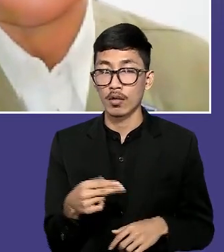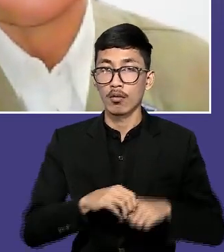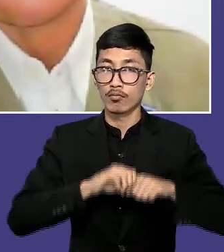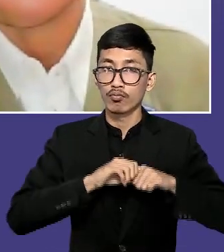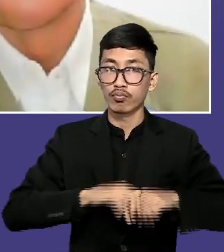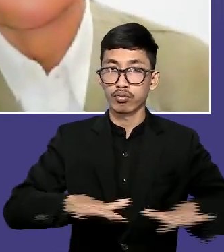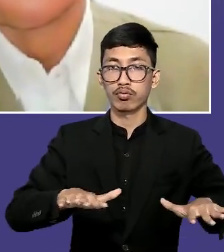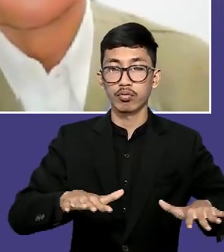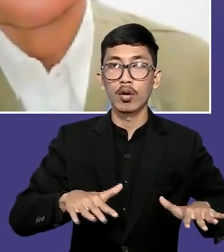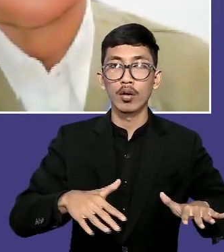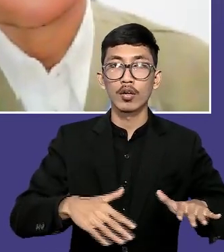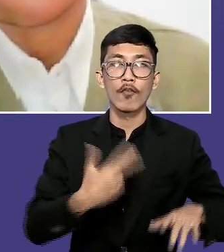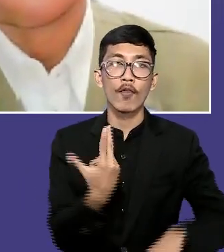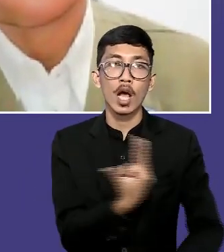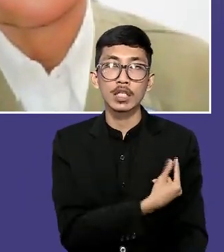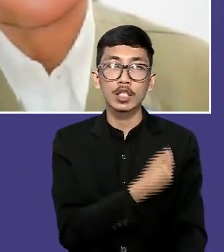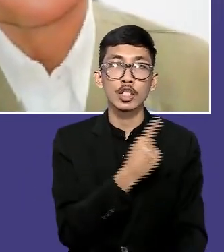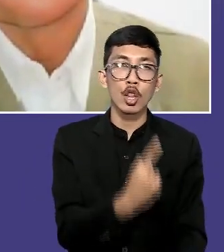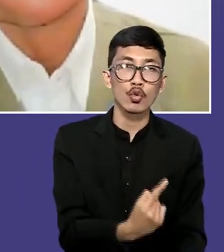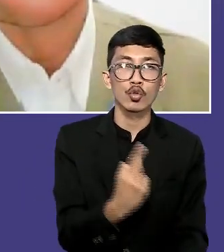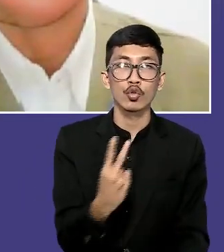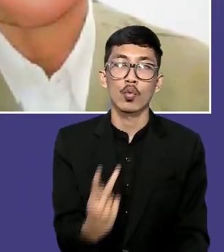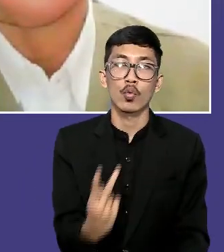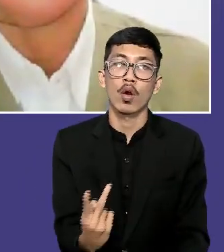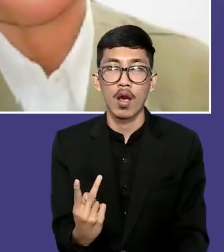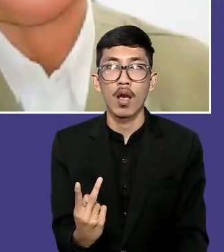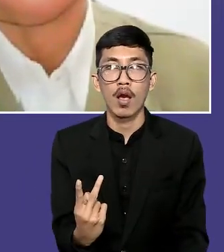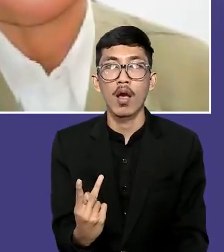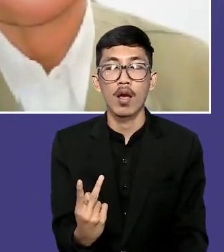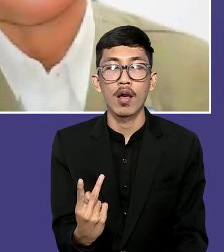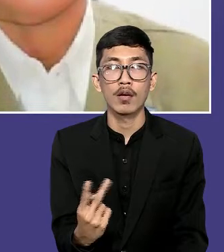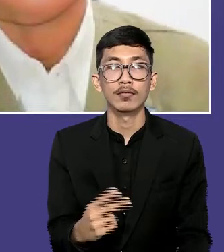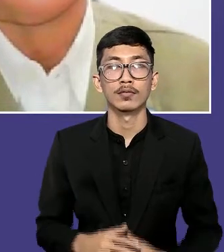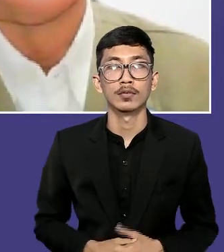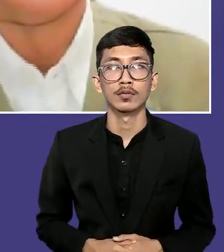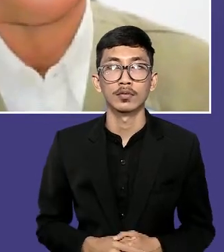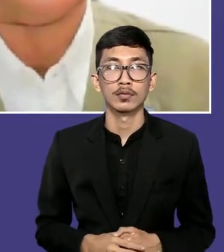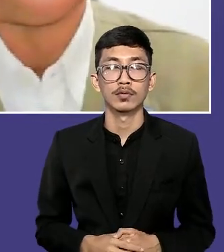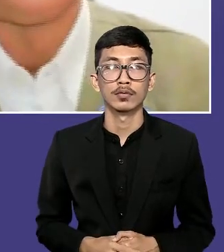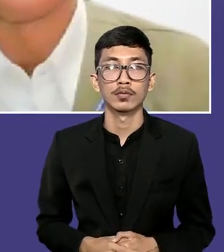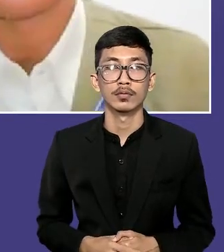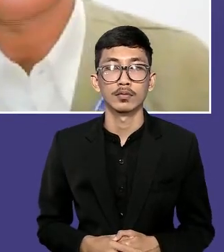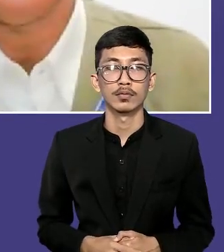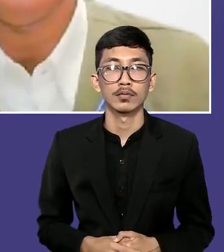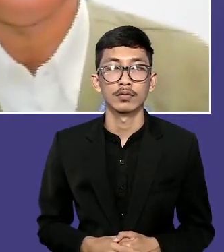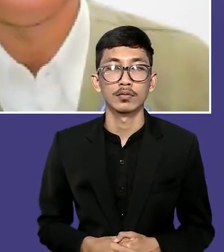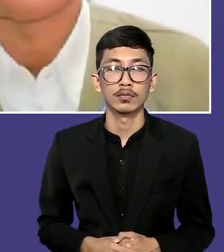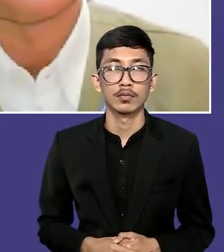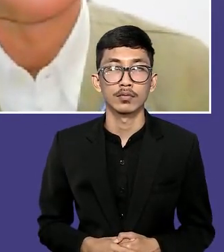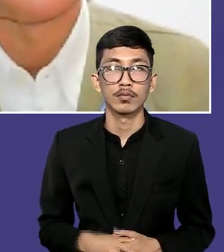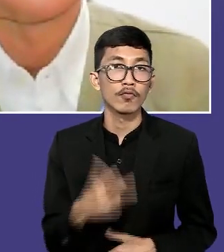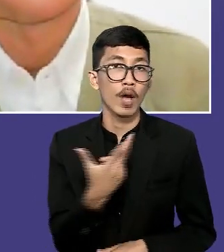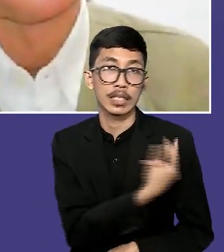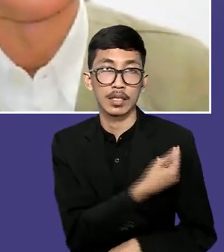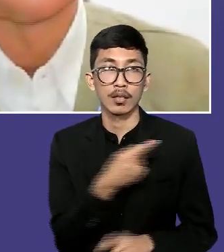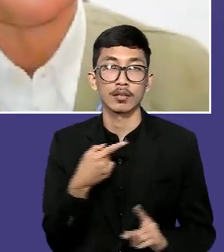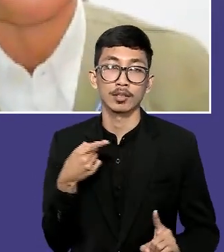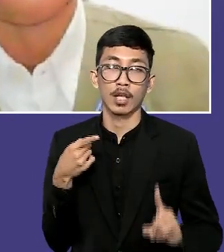vaksin dosis satu dan juga dua begitu ya dan bicara mengenai busting dari vaksin sendiri saya kemudian dengar targetnya adalah di Maret Tahun